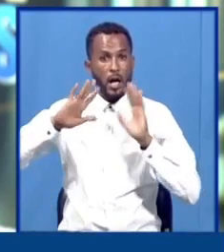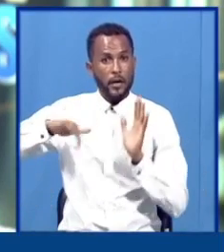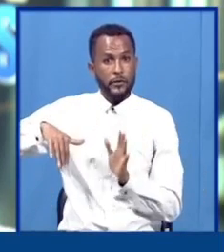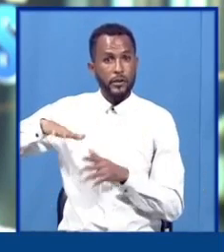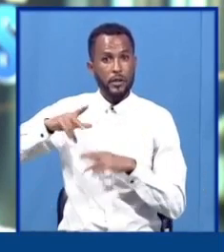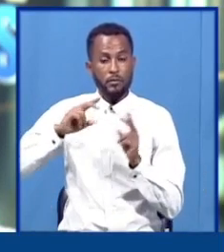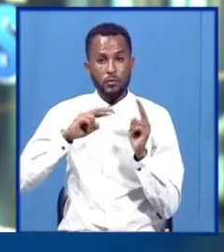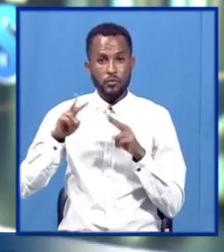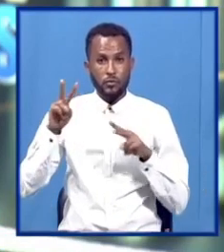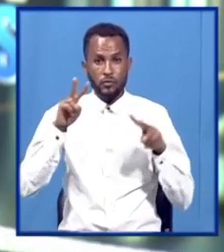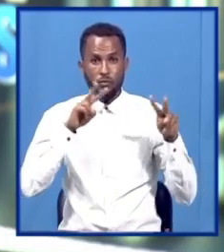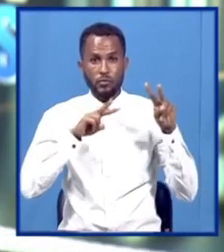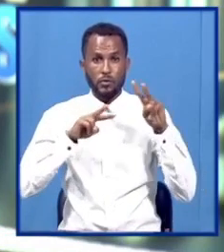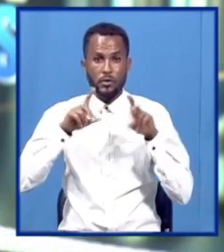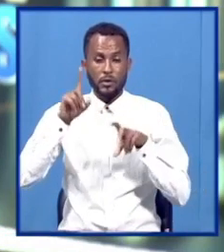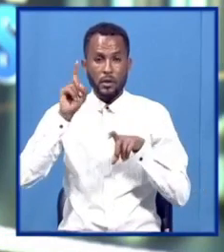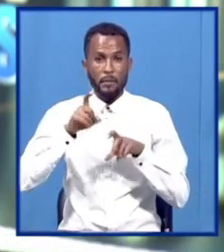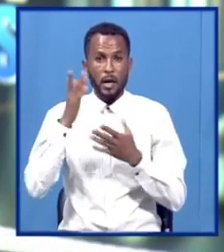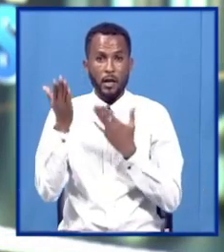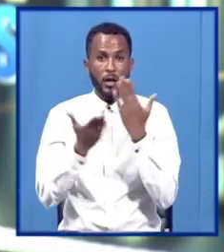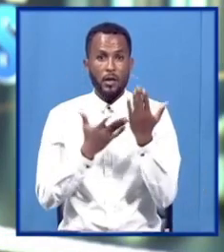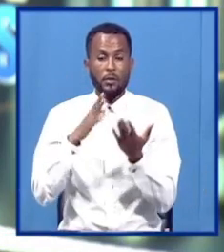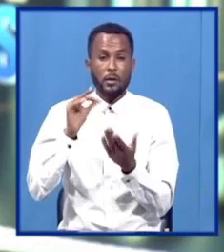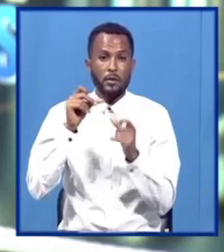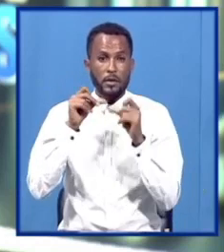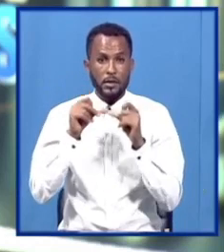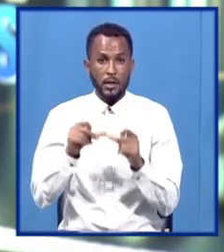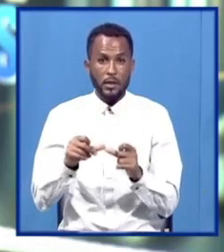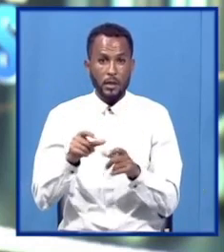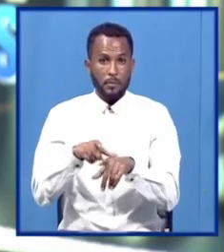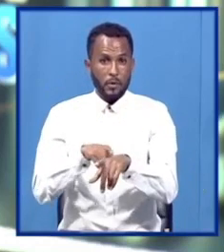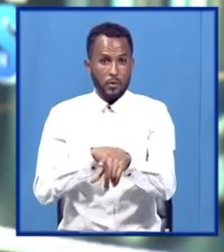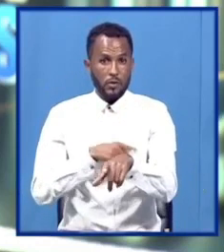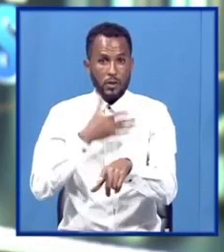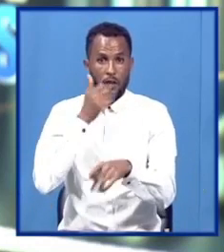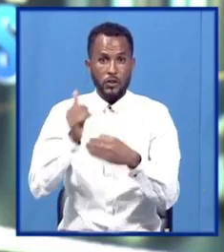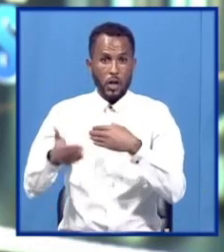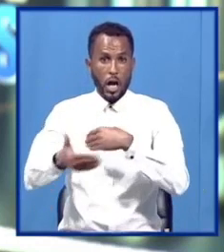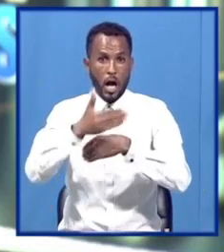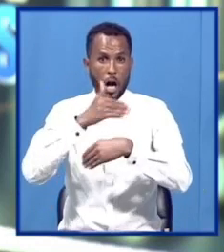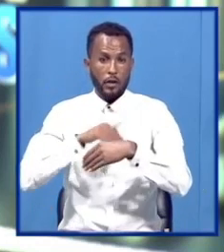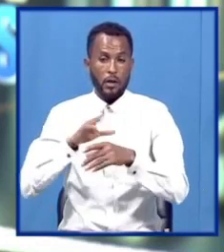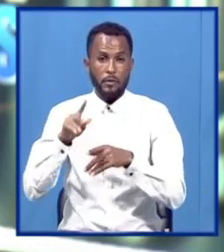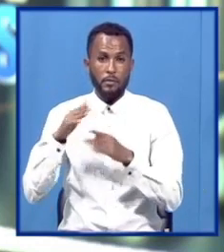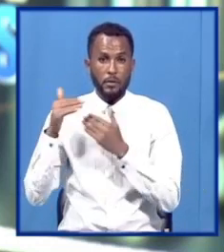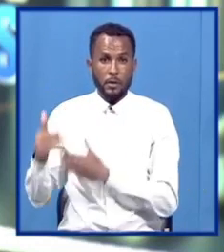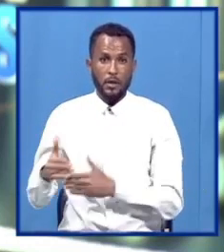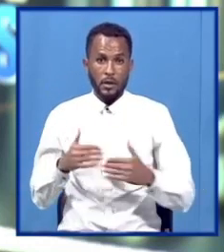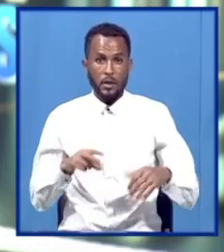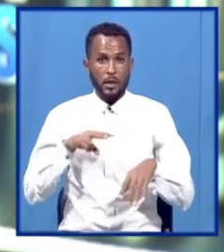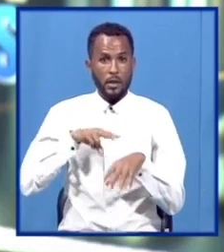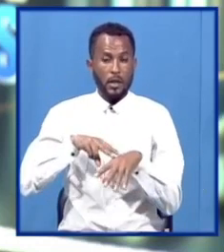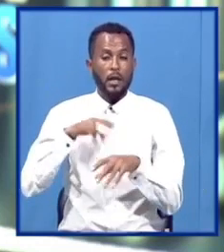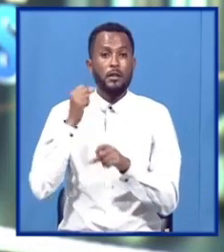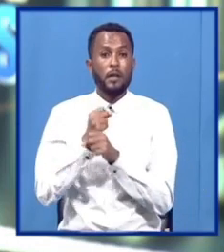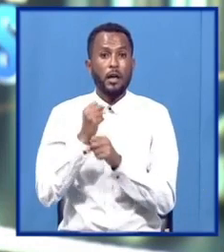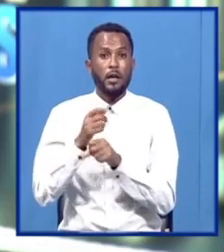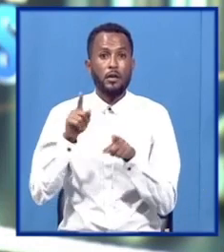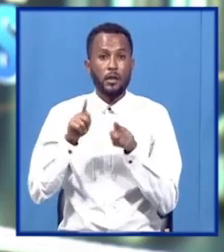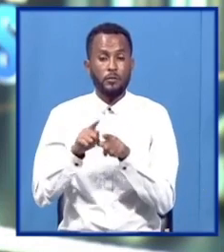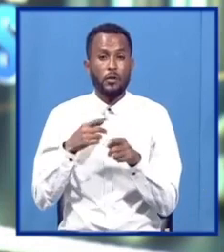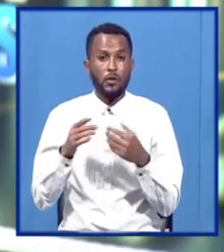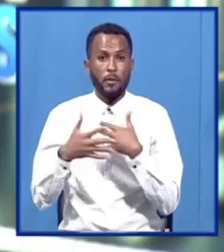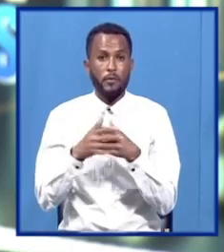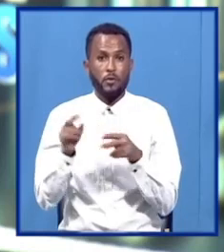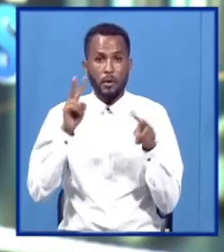زمصو بصحتي زغبا غلغالو ترخيبم صاني حيتوم بمنوح زحشا اتاو نمركاب مس مدركت تكلاتي سرح كم زلو